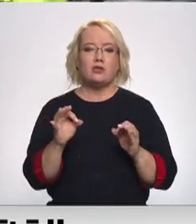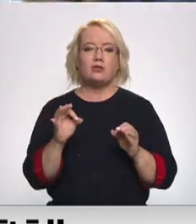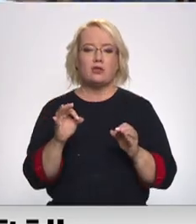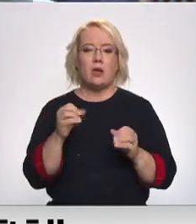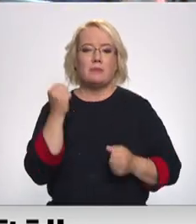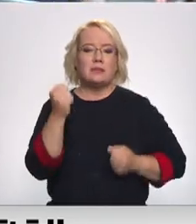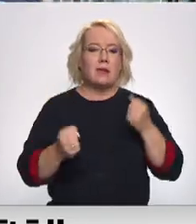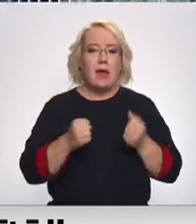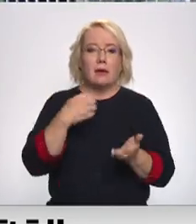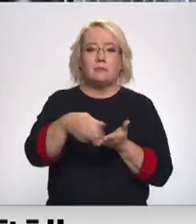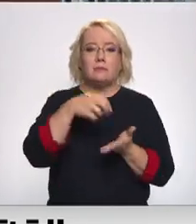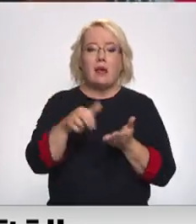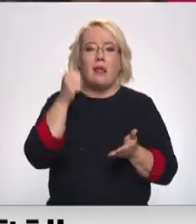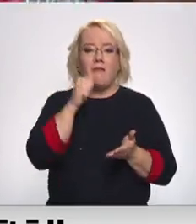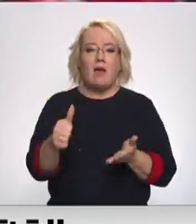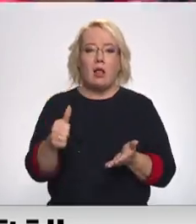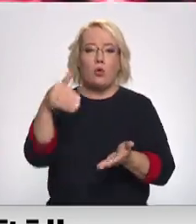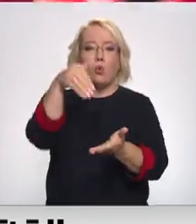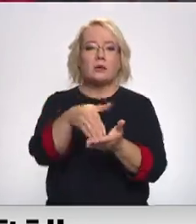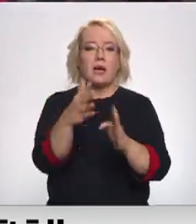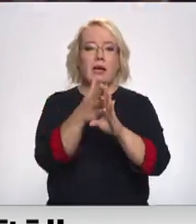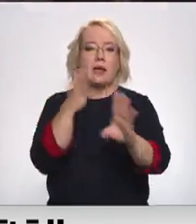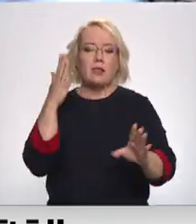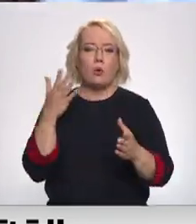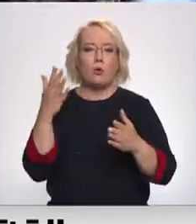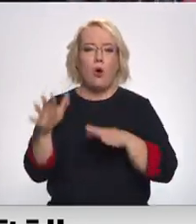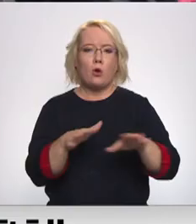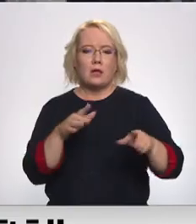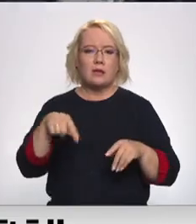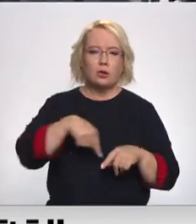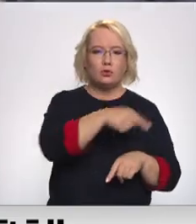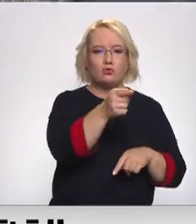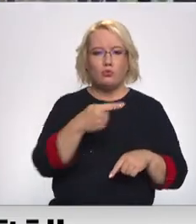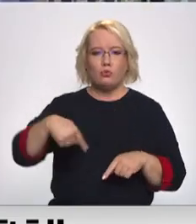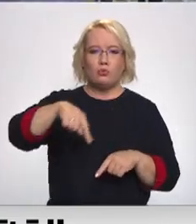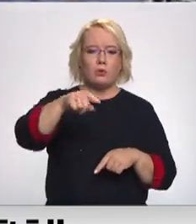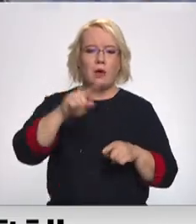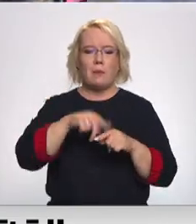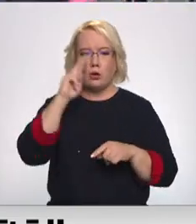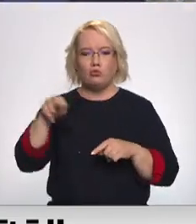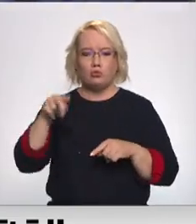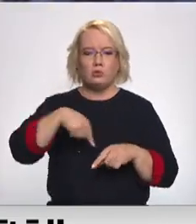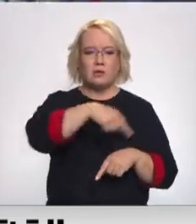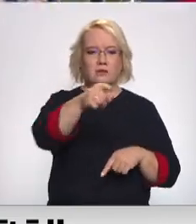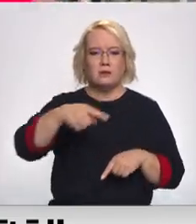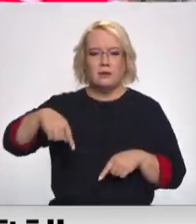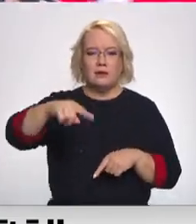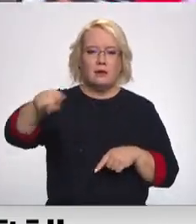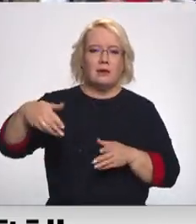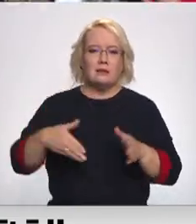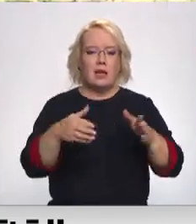vien skrēja, lai varētu vēl iestāties šajā rindā, kura tika organizēta tādā čūskas veidā, tādos celiņos,